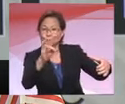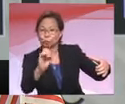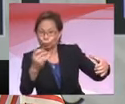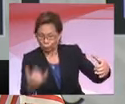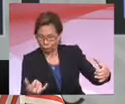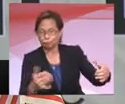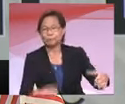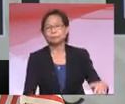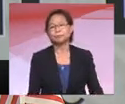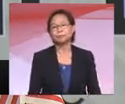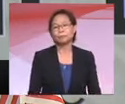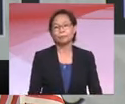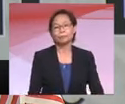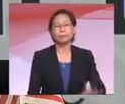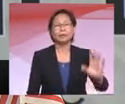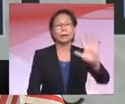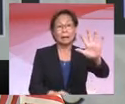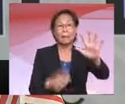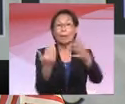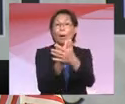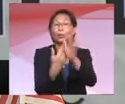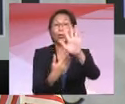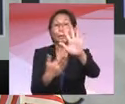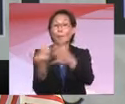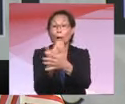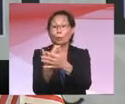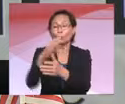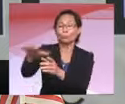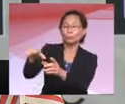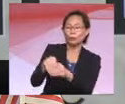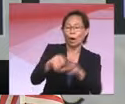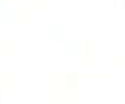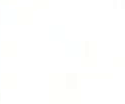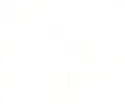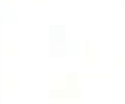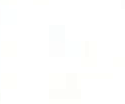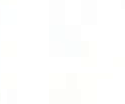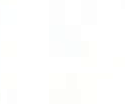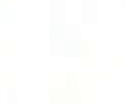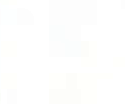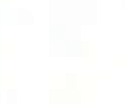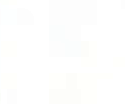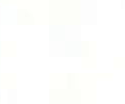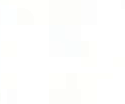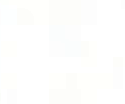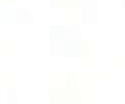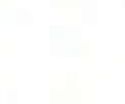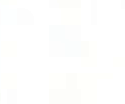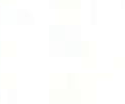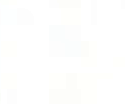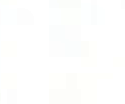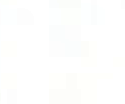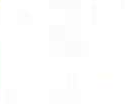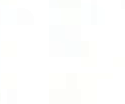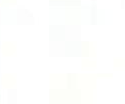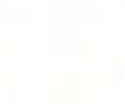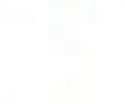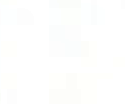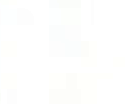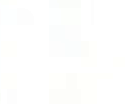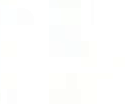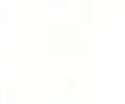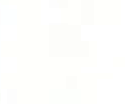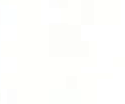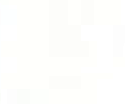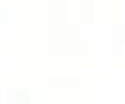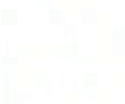ini. Kelima-lima kes baru ini melibatkan pelajar-pelajar sebuah sekolah rendah di negeri Kedah. Mereka telah